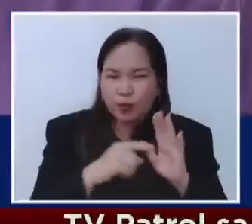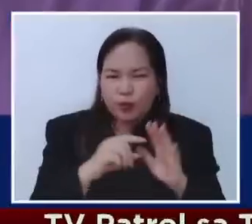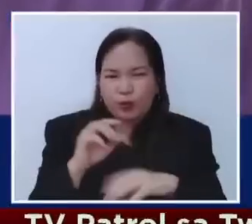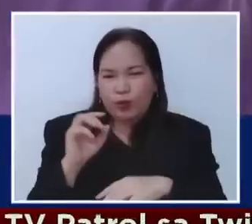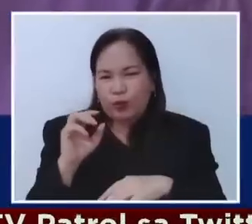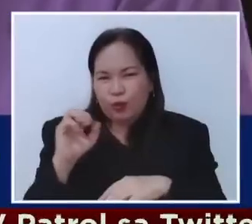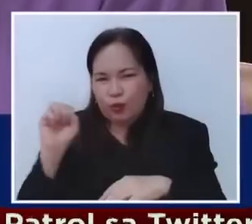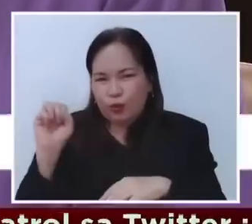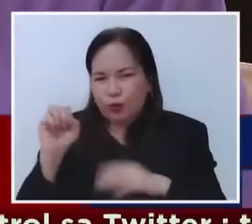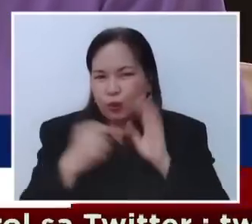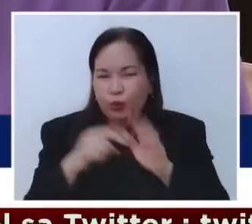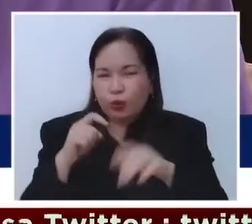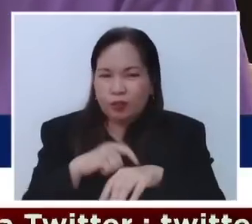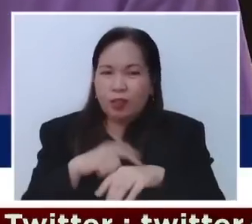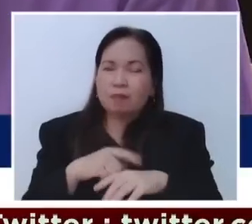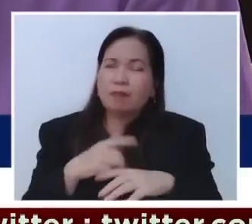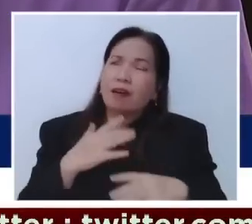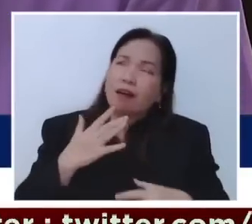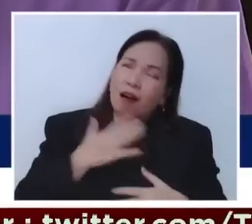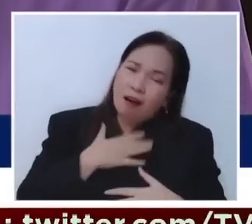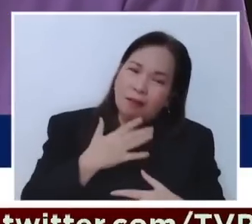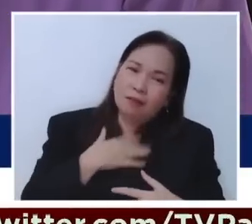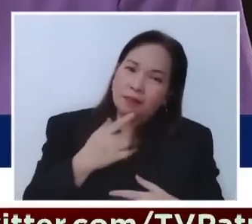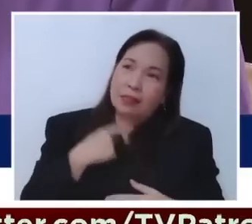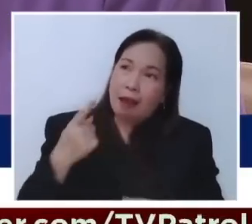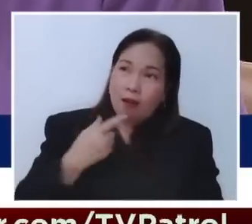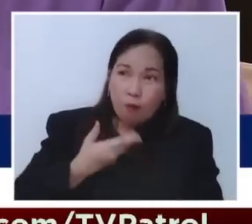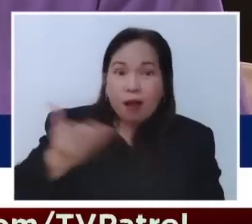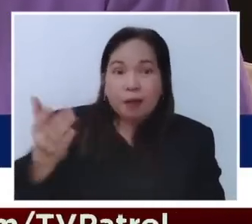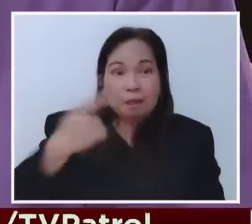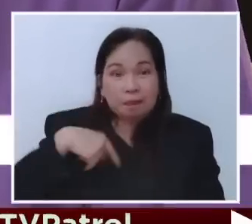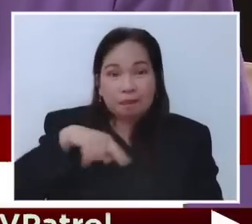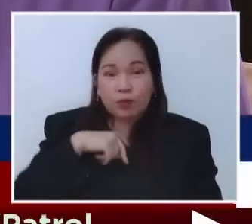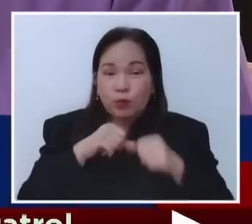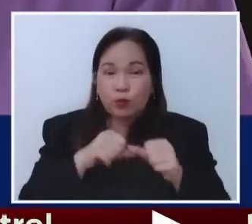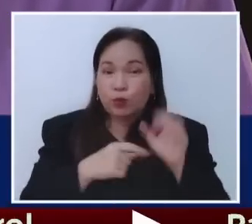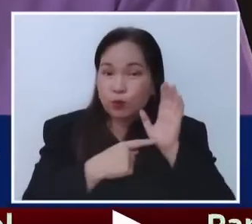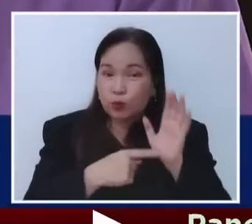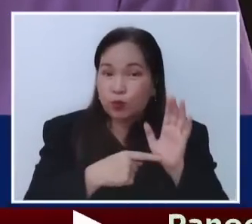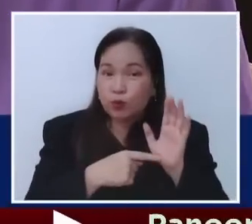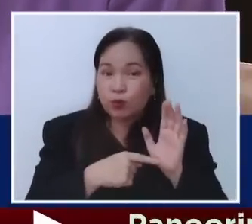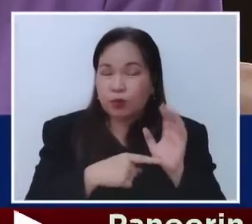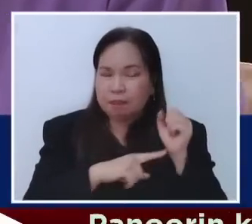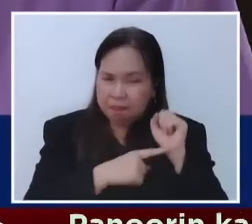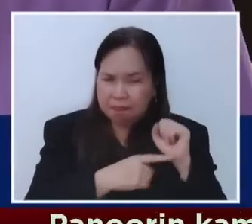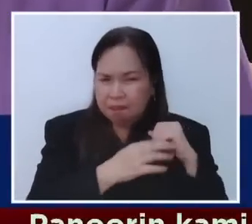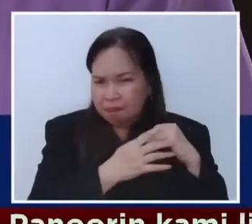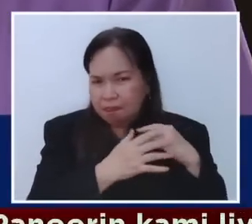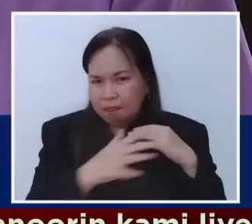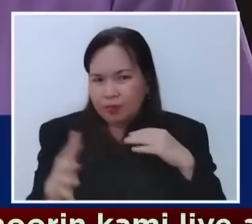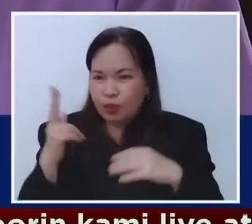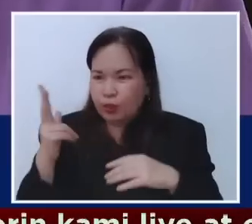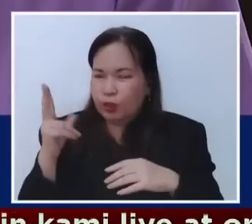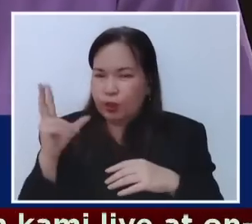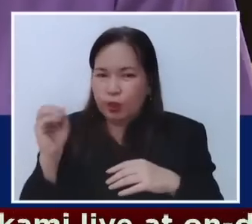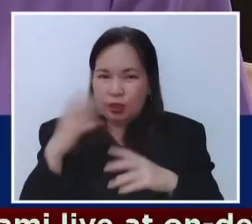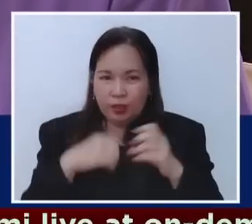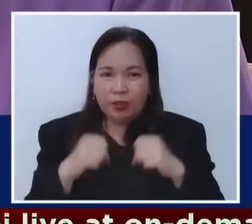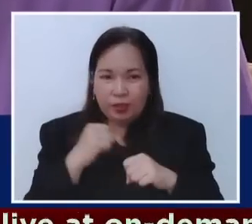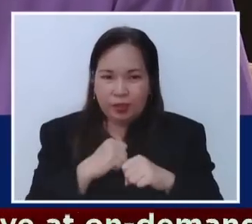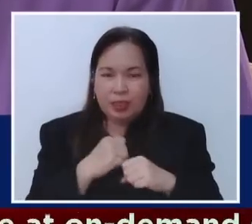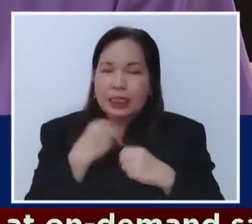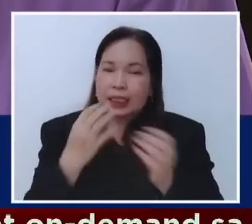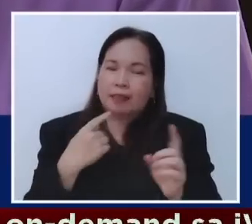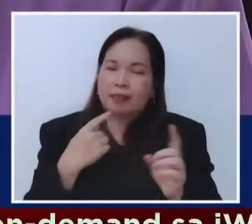meron din nagpatuloy sa amin ang bagong tahanan para ipagpatuloy namin kung anong nasimulan namin 13 years ago para magpasaya pa rin ang